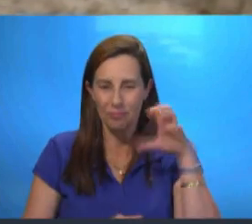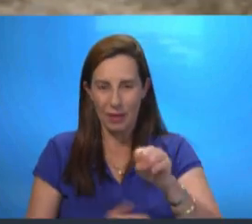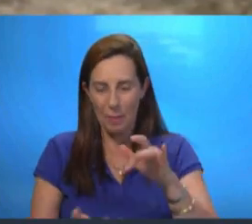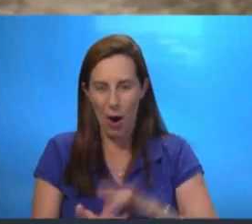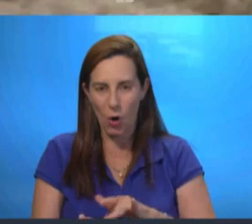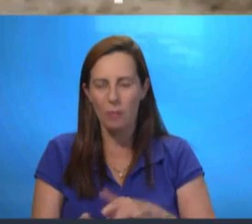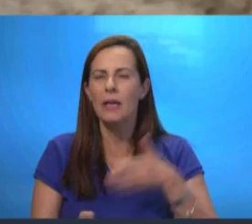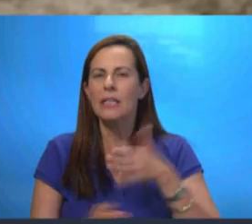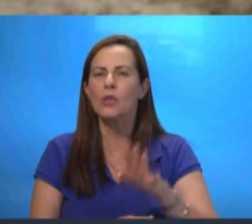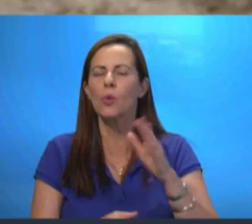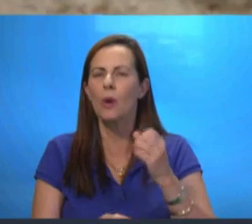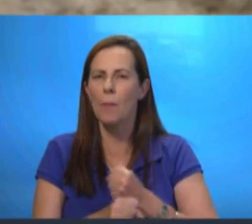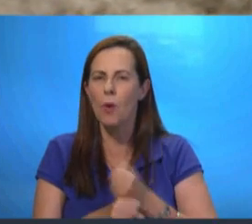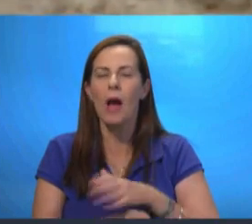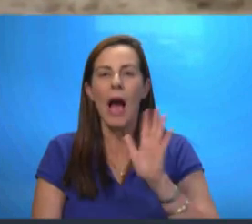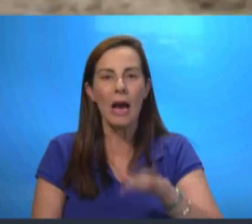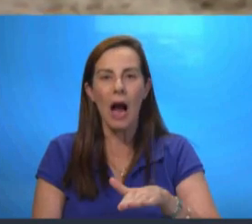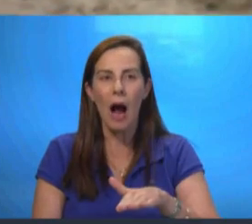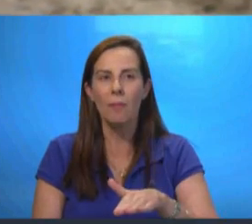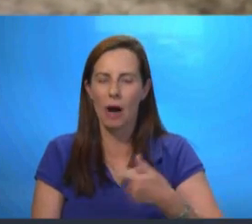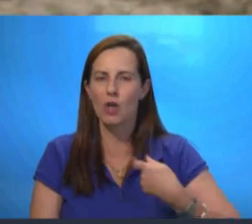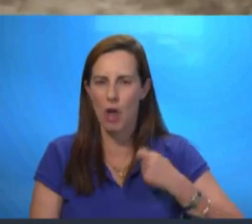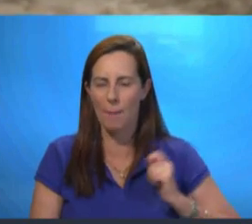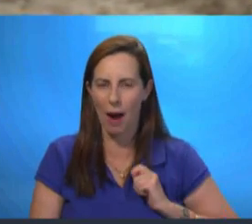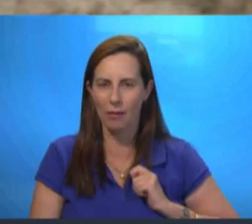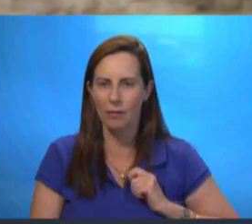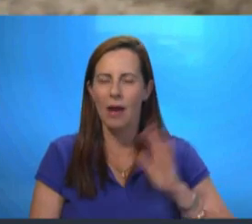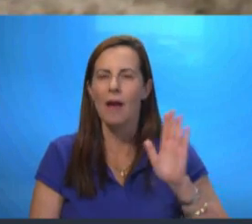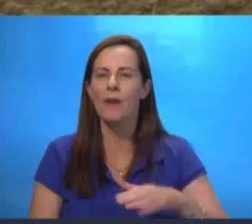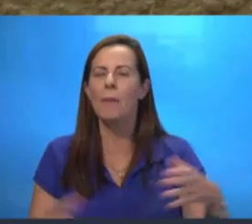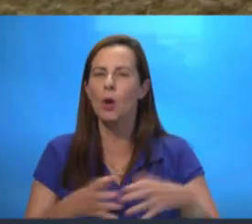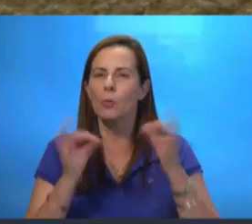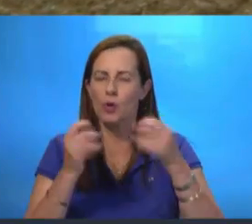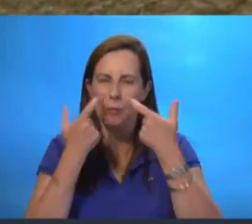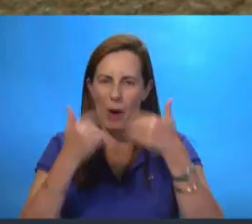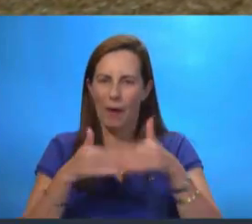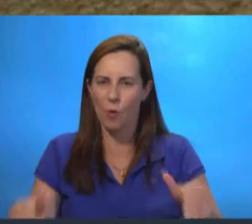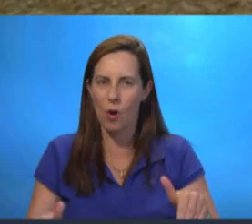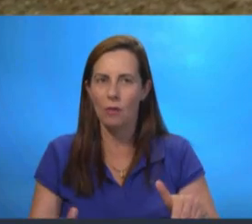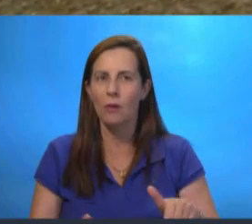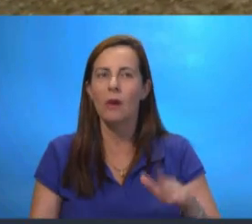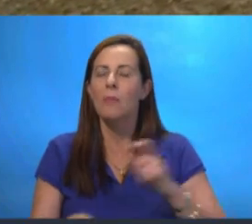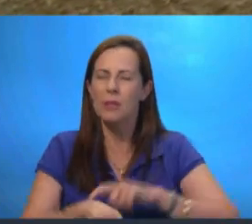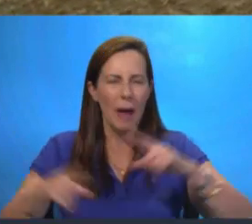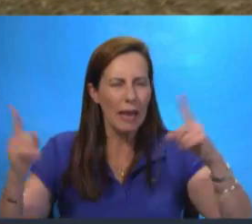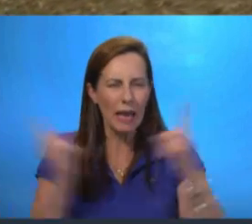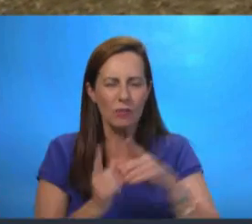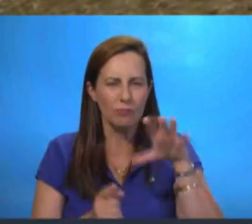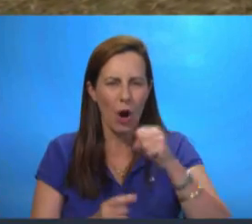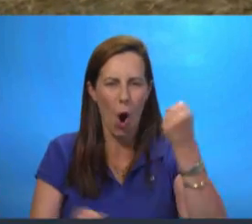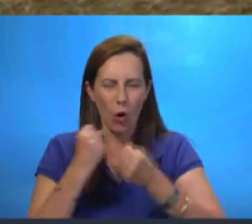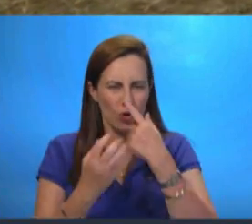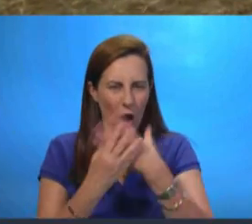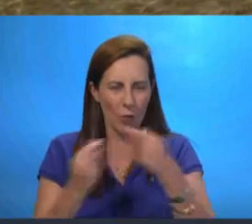נכנסו לתמונה גם כוחות השירות הביטחון הכללי ויחידות מיוחדות של מג"ב. בתוך זמן קצר הותר רכבם של החשודים